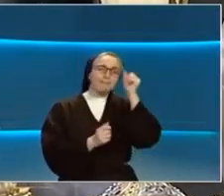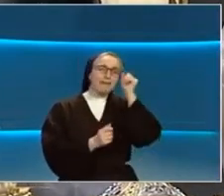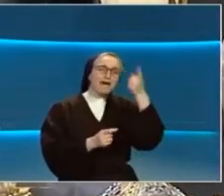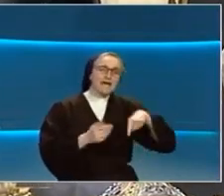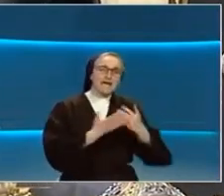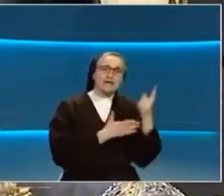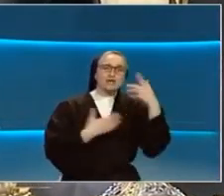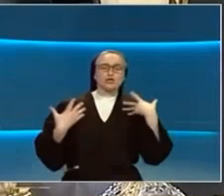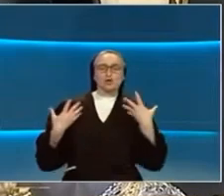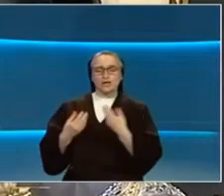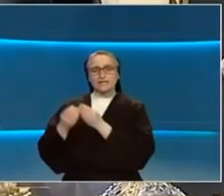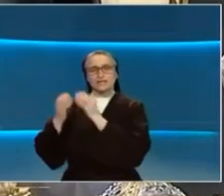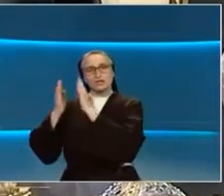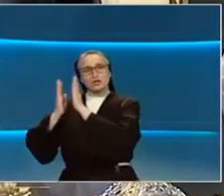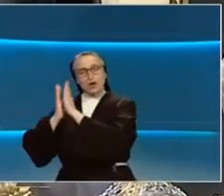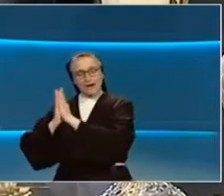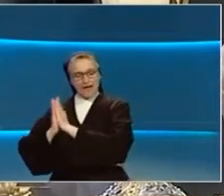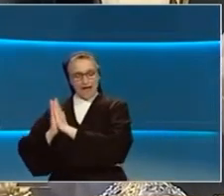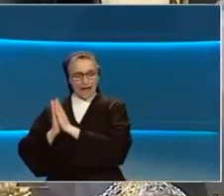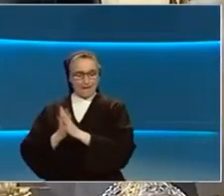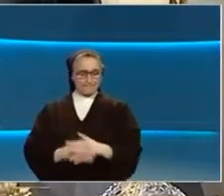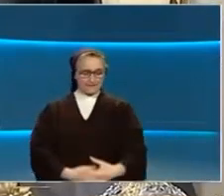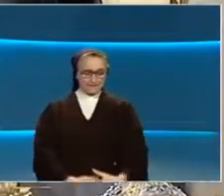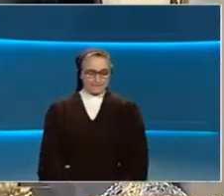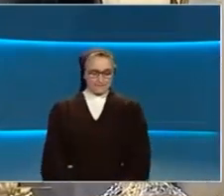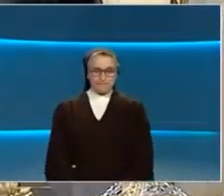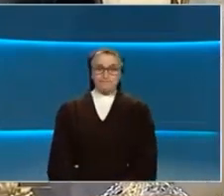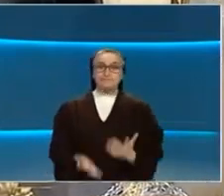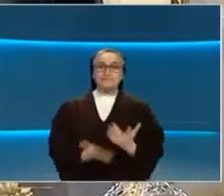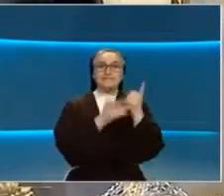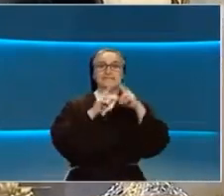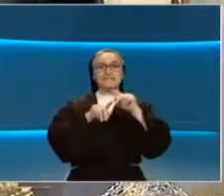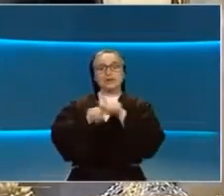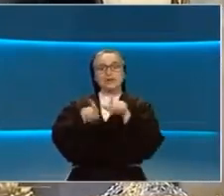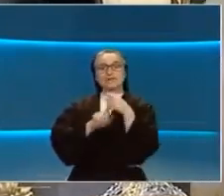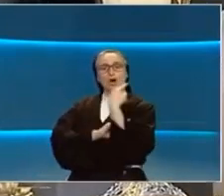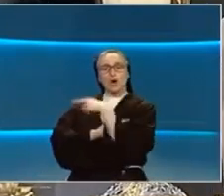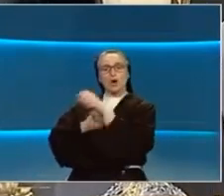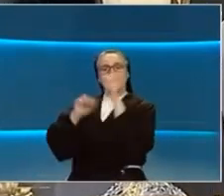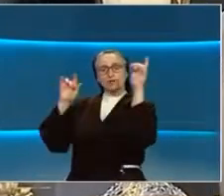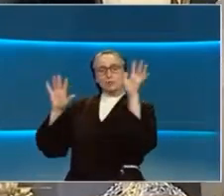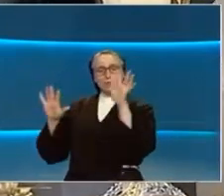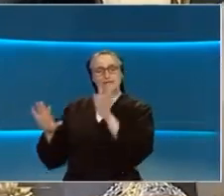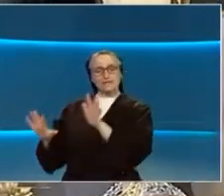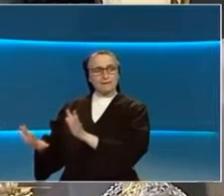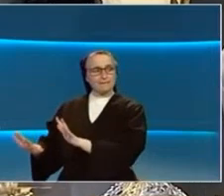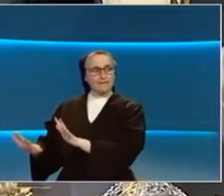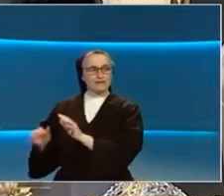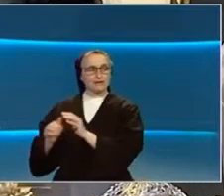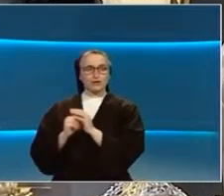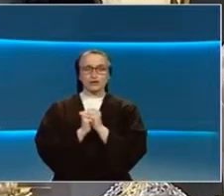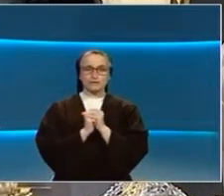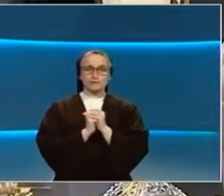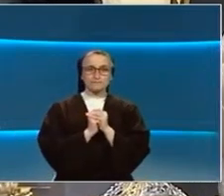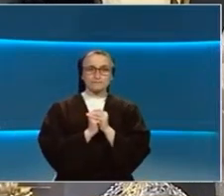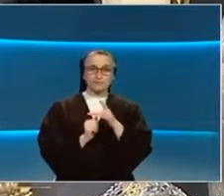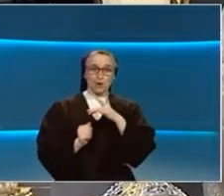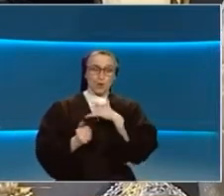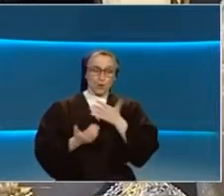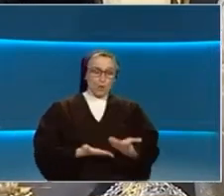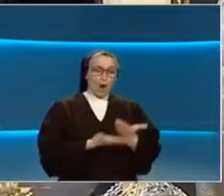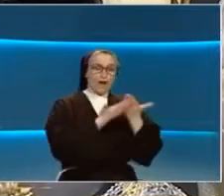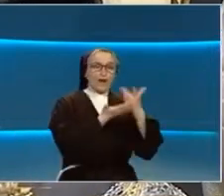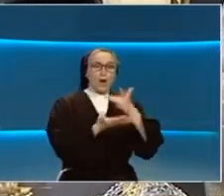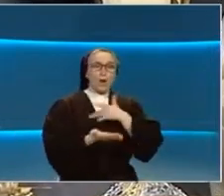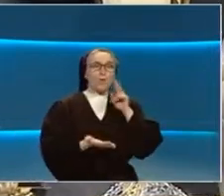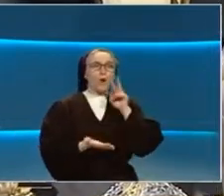Christum Dominum nostrum. Amen. Dominus vobiscum. Et cum spiritu tuo. Sursum